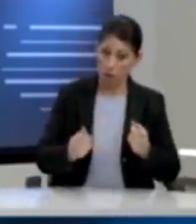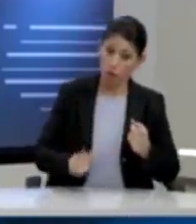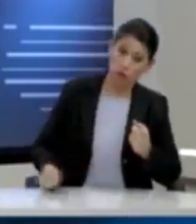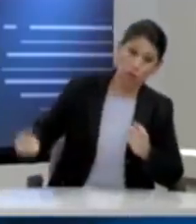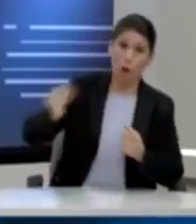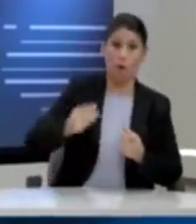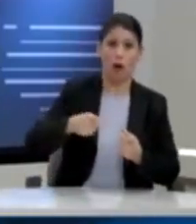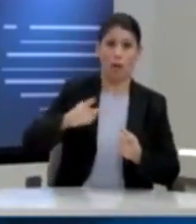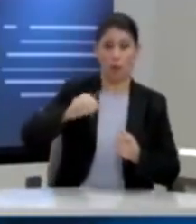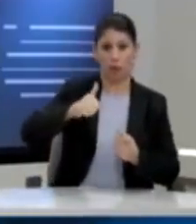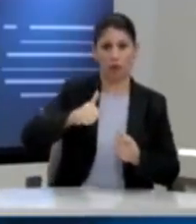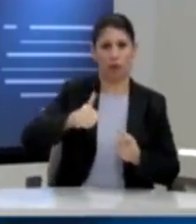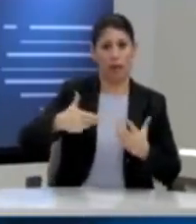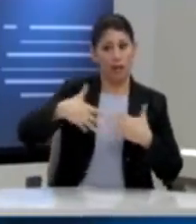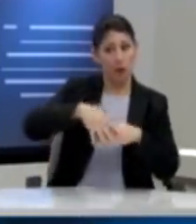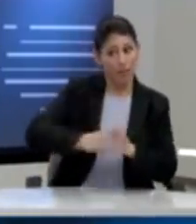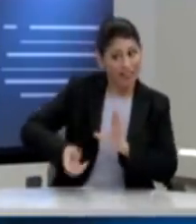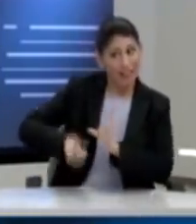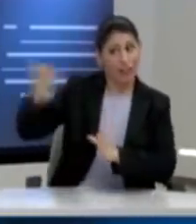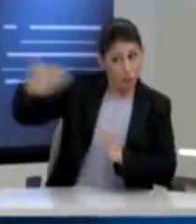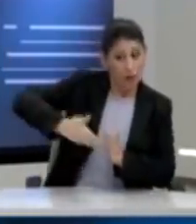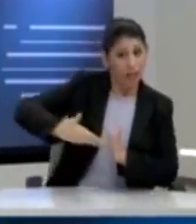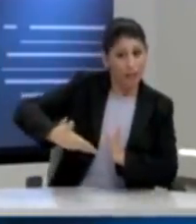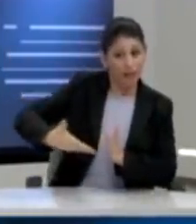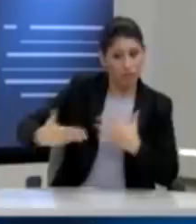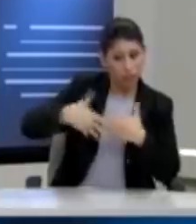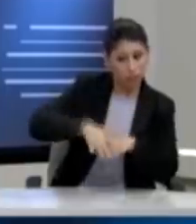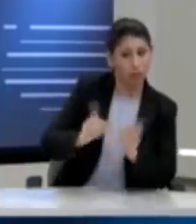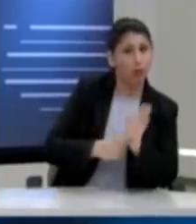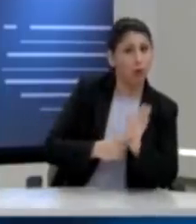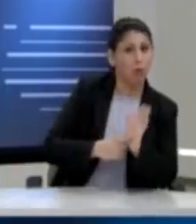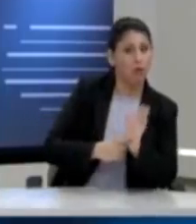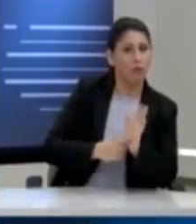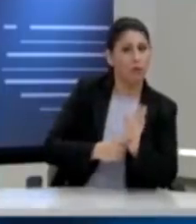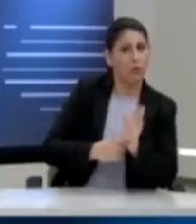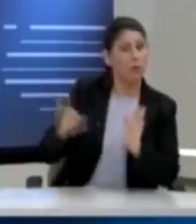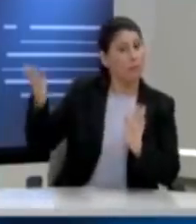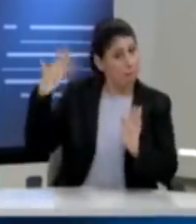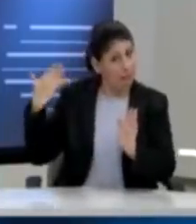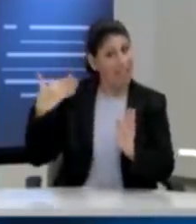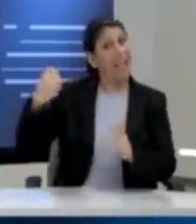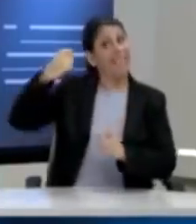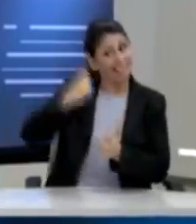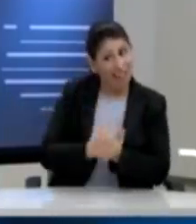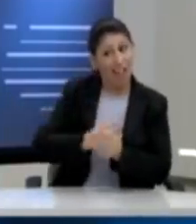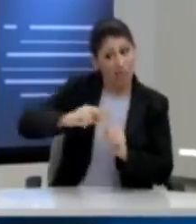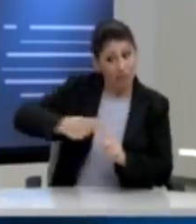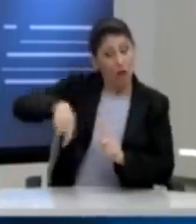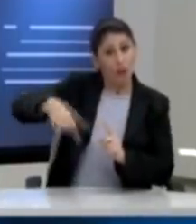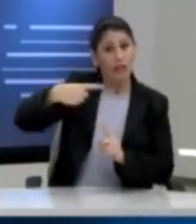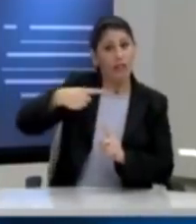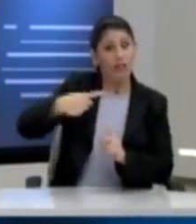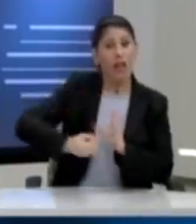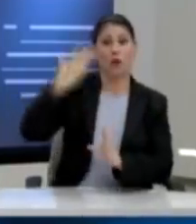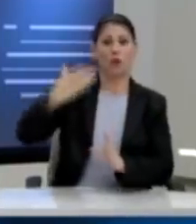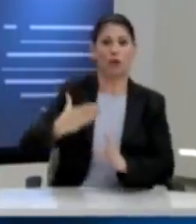προκλητικότερο, ενσωματώνεται και τα καινούργια που ήρθαν εκτός των προηγουμένων. Δύο παραδείγματα. Ποια είναι η λέξη